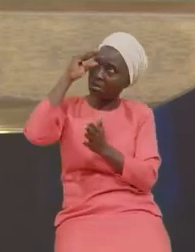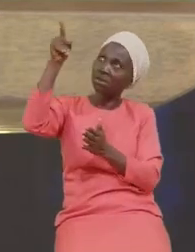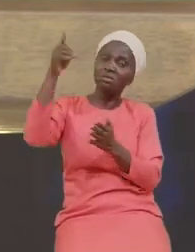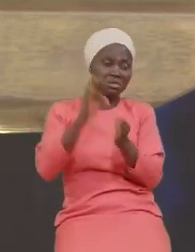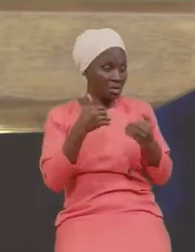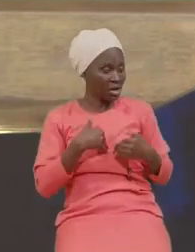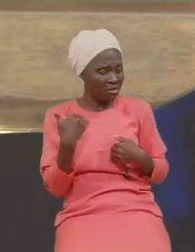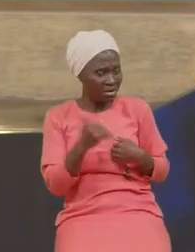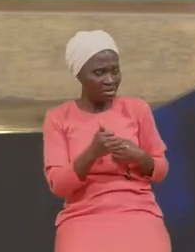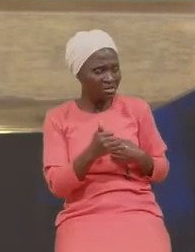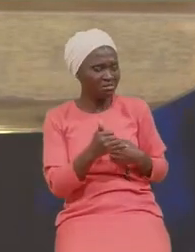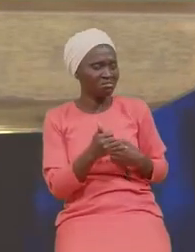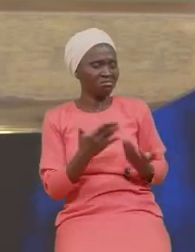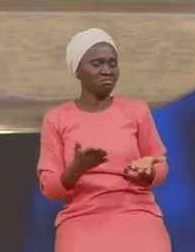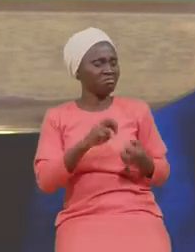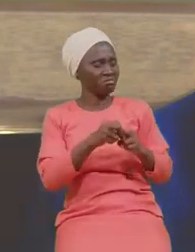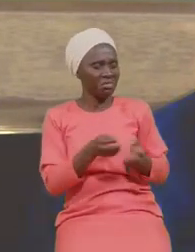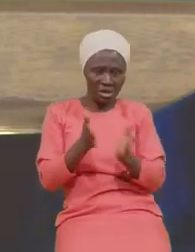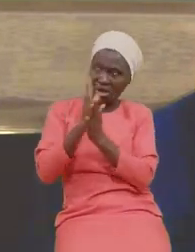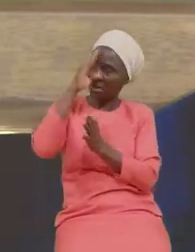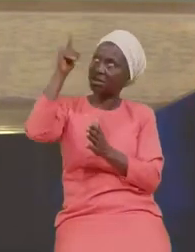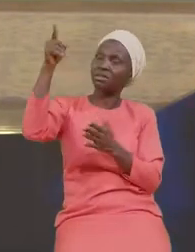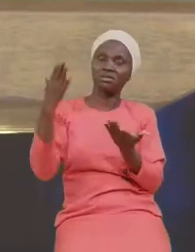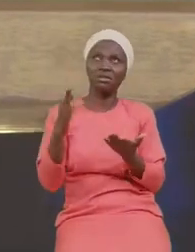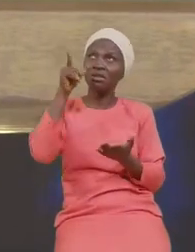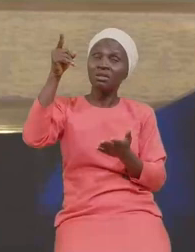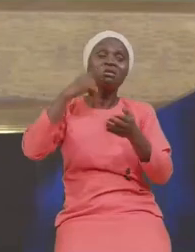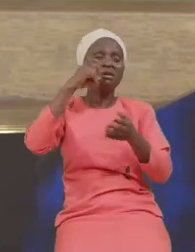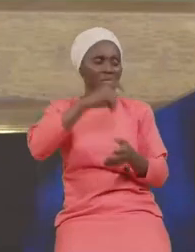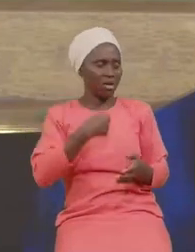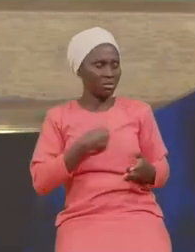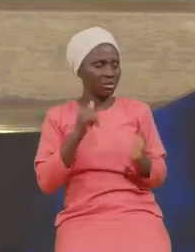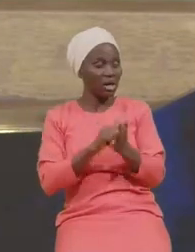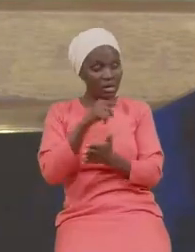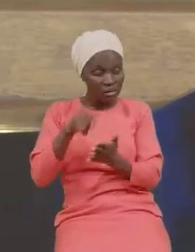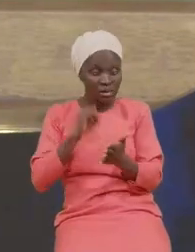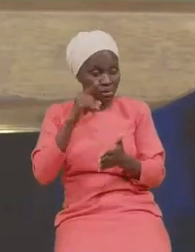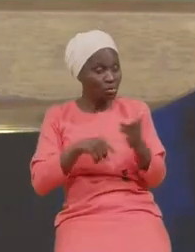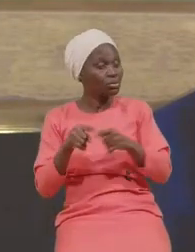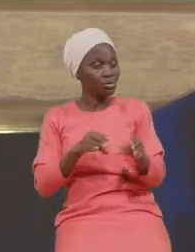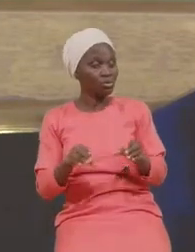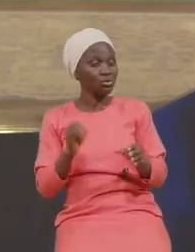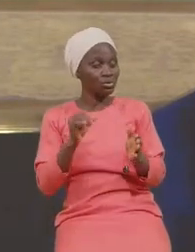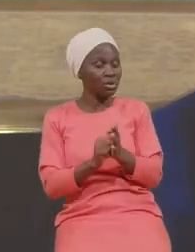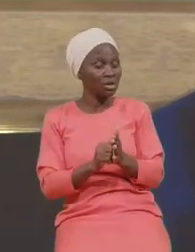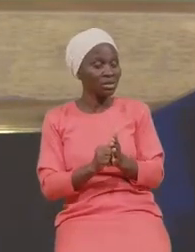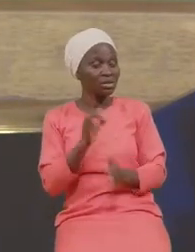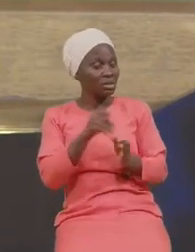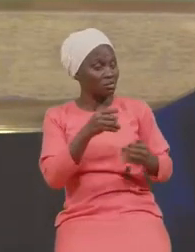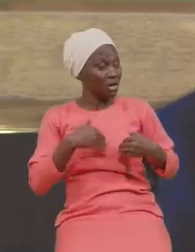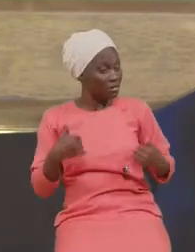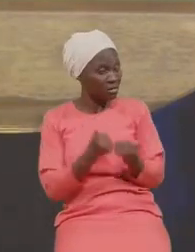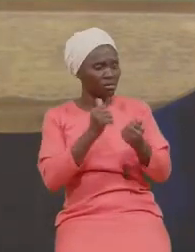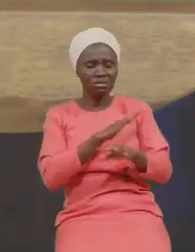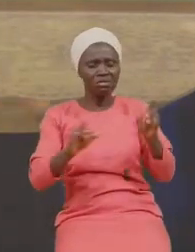si tu as un souci alors il faut le demander c'est lui qui m'a demandé a fait ceci si tu as